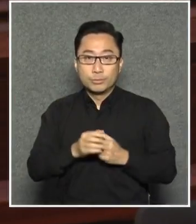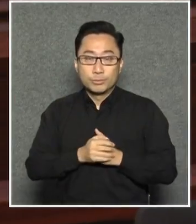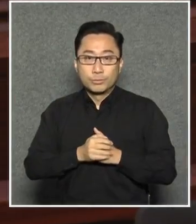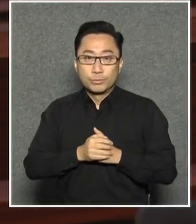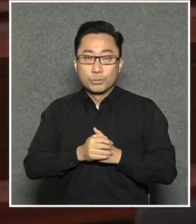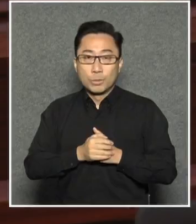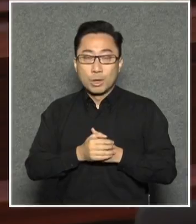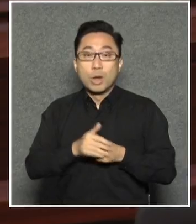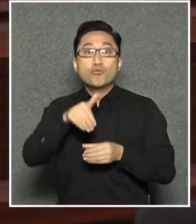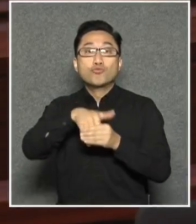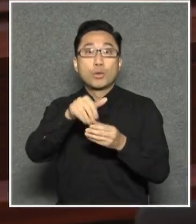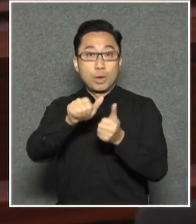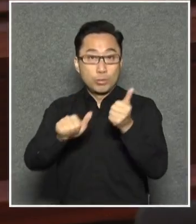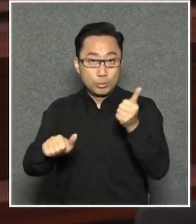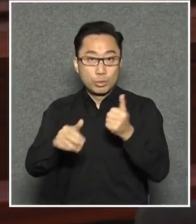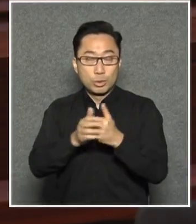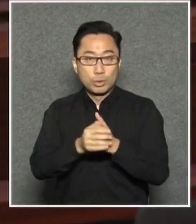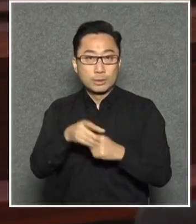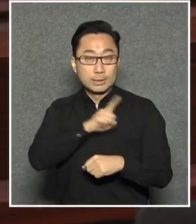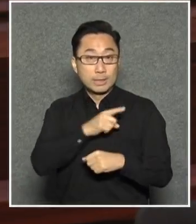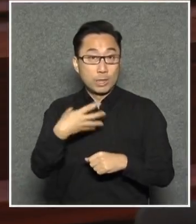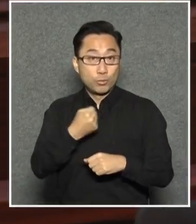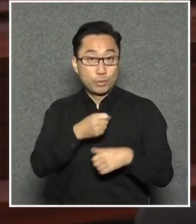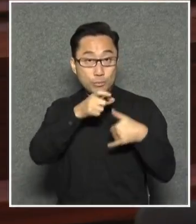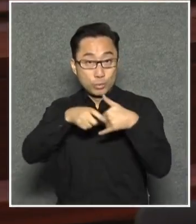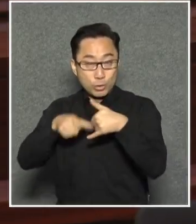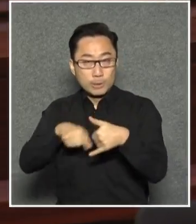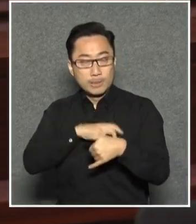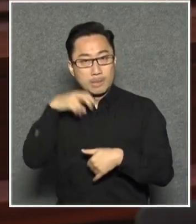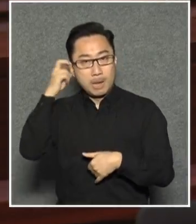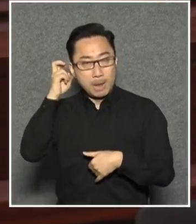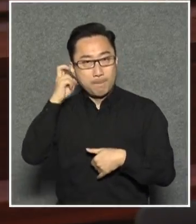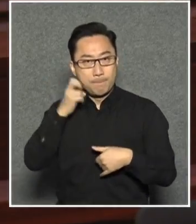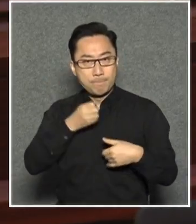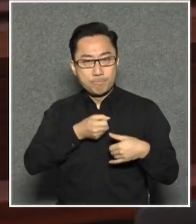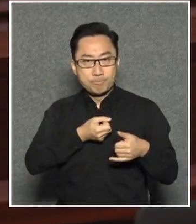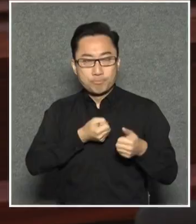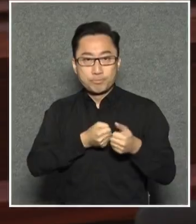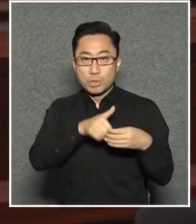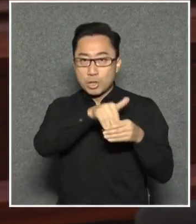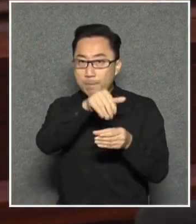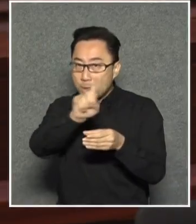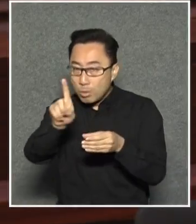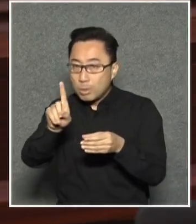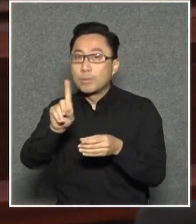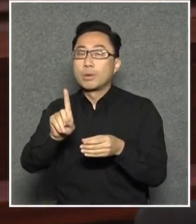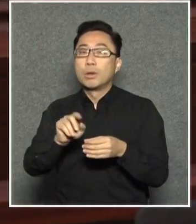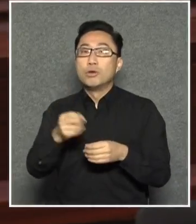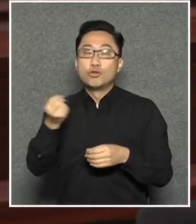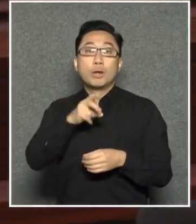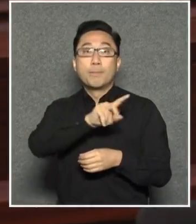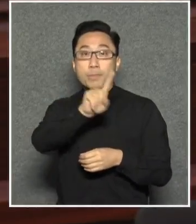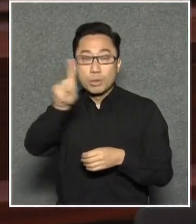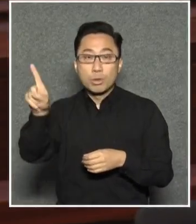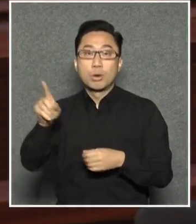委喺行使呢個實質嘅提名權嘅時候，係會有佢自己考慮嘅因素。如果有任何嘅選委，我再重申一次，係認為佢哋